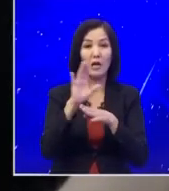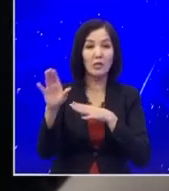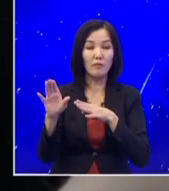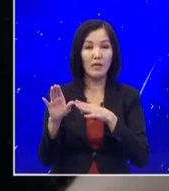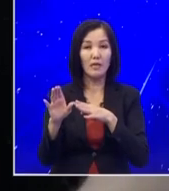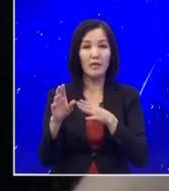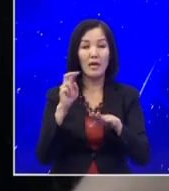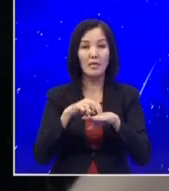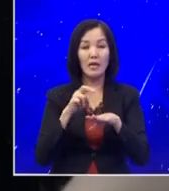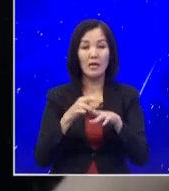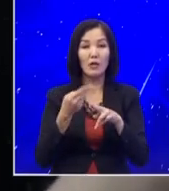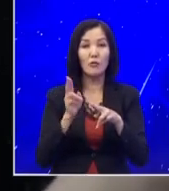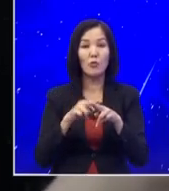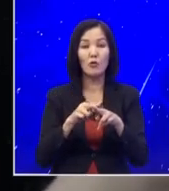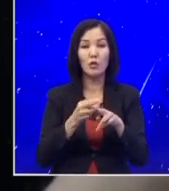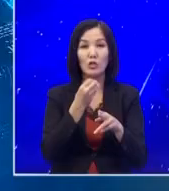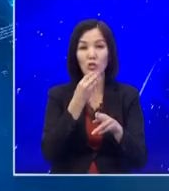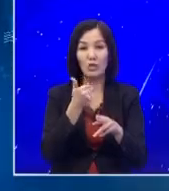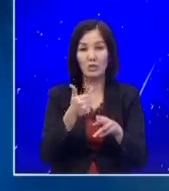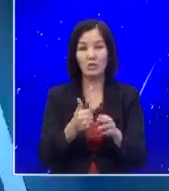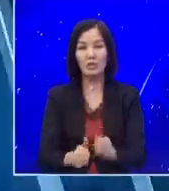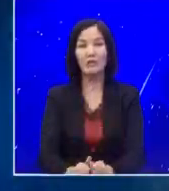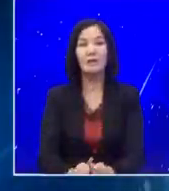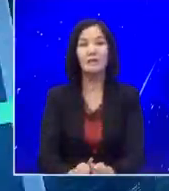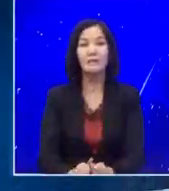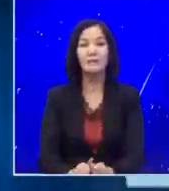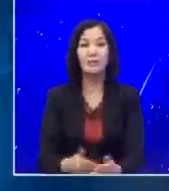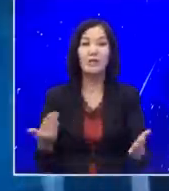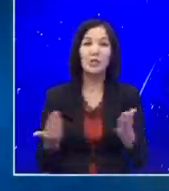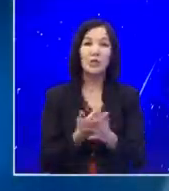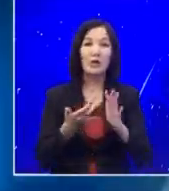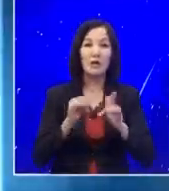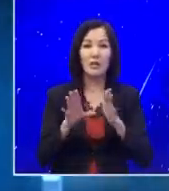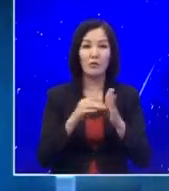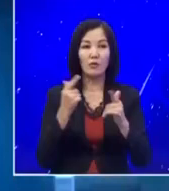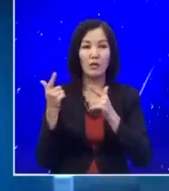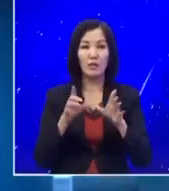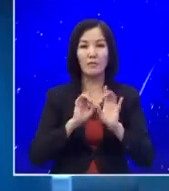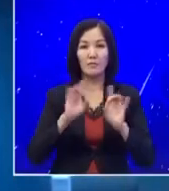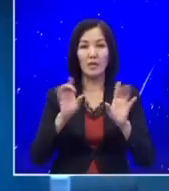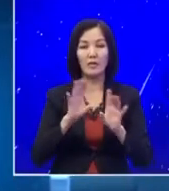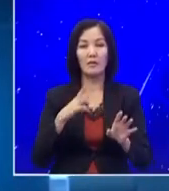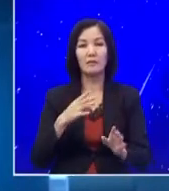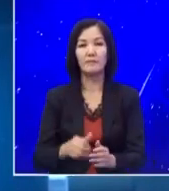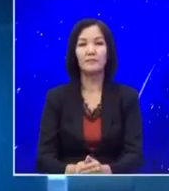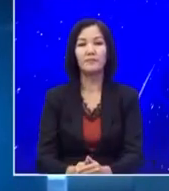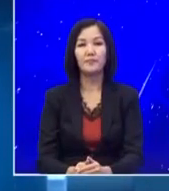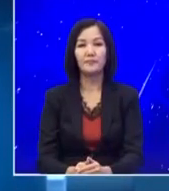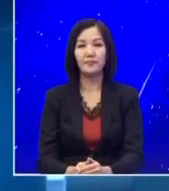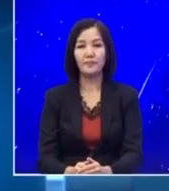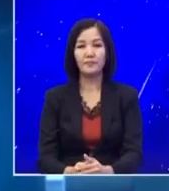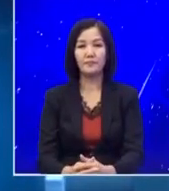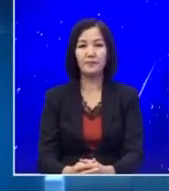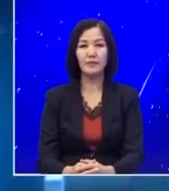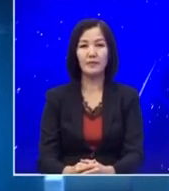Бұл дәрігерлер үшін өте ыңғайлы функция. Топтаманы ғаламтор ақпараттарымен дайындаған Меруерт Қыдырбайқызы, Мадина Несіпбек,